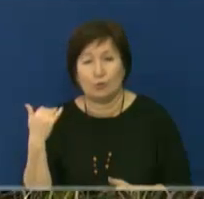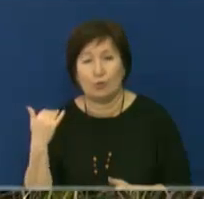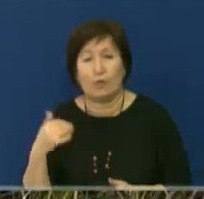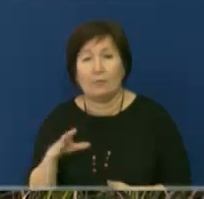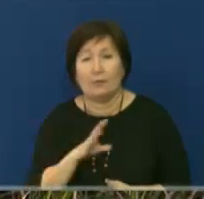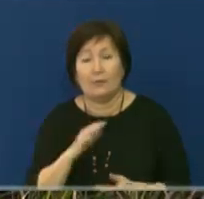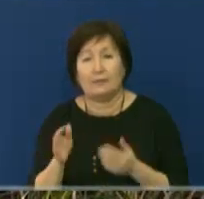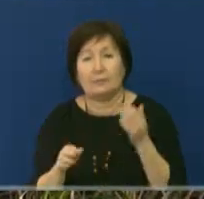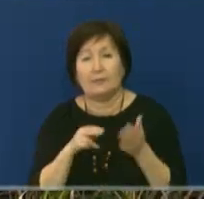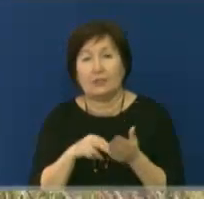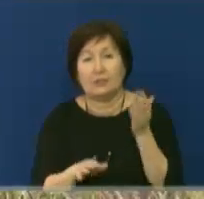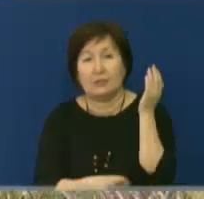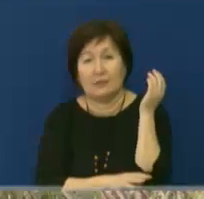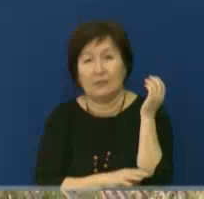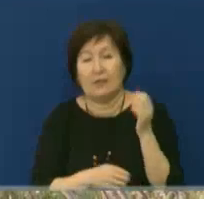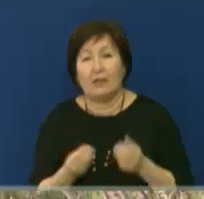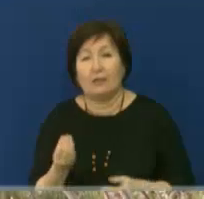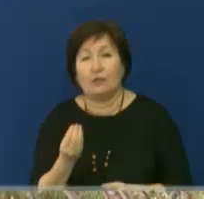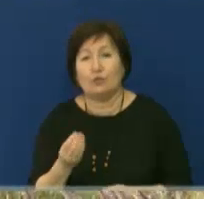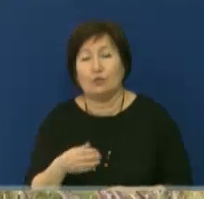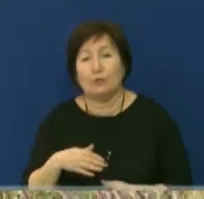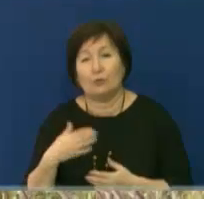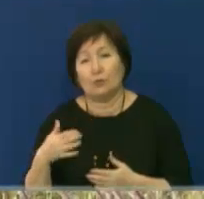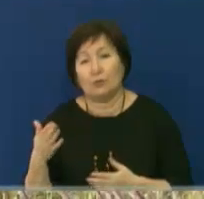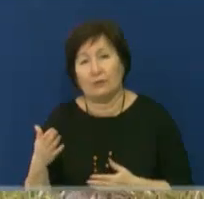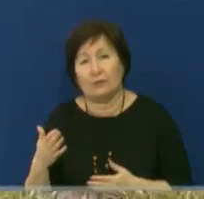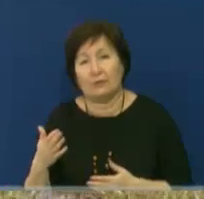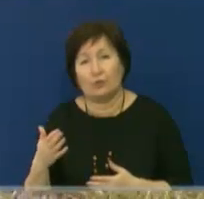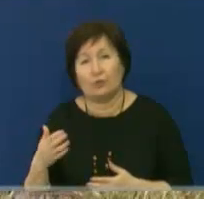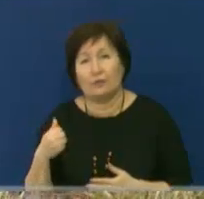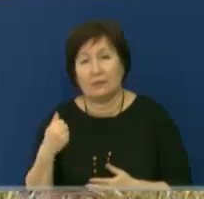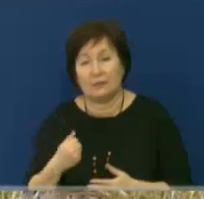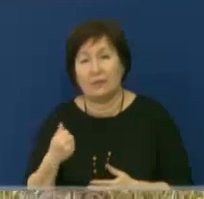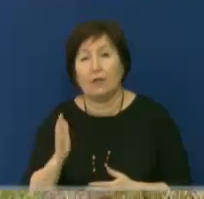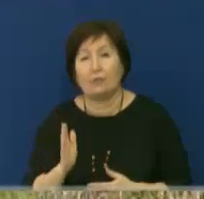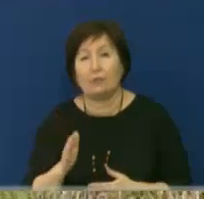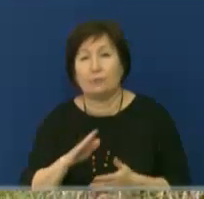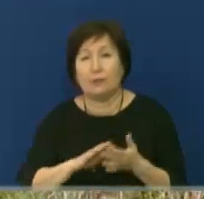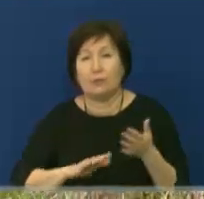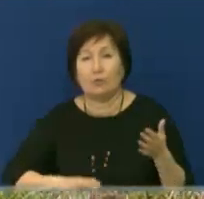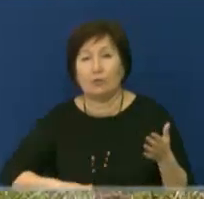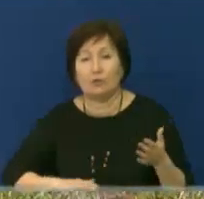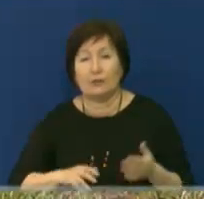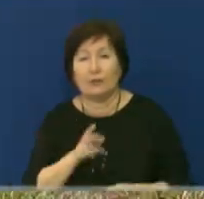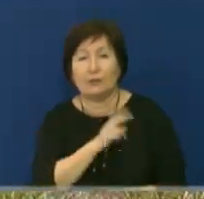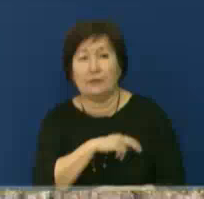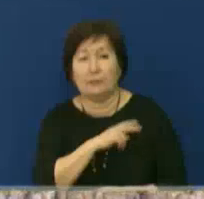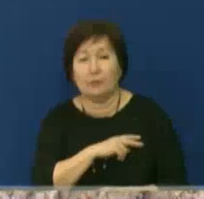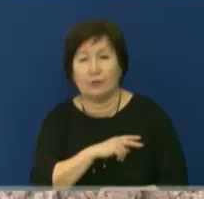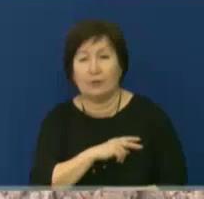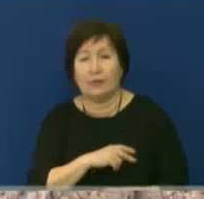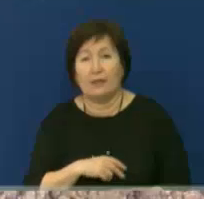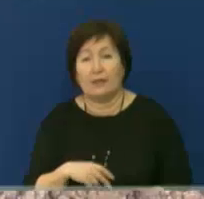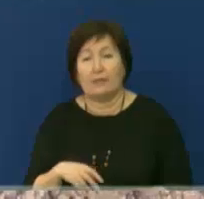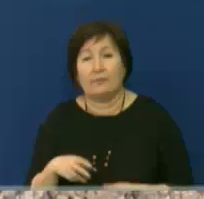көшесінің бойына да жас көшеттер егілді. Шараға жол салушы мердігер ұйымның өкілдері мен 68-303 әскери бөлімінің